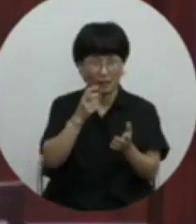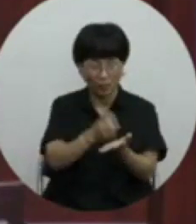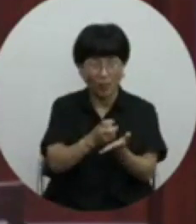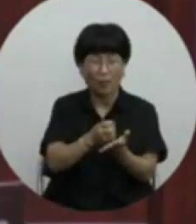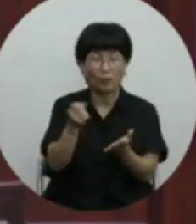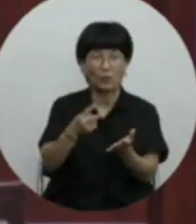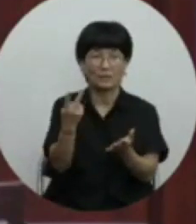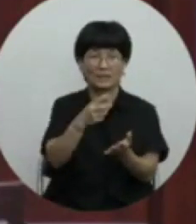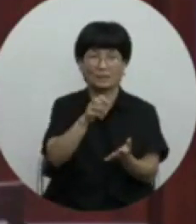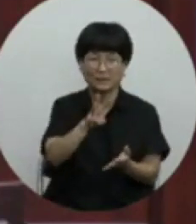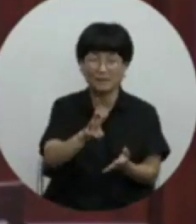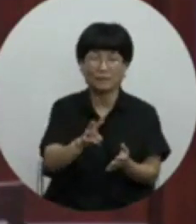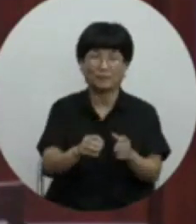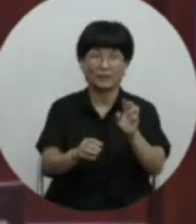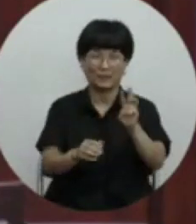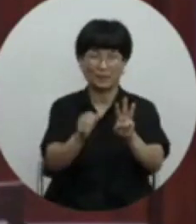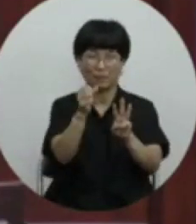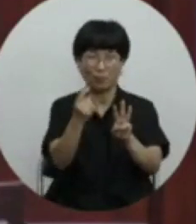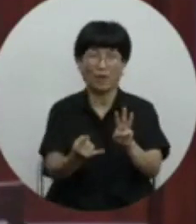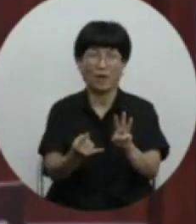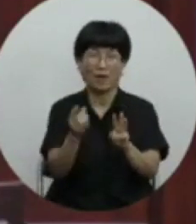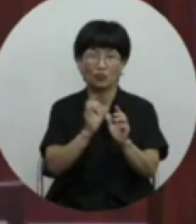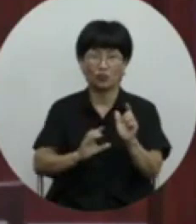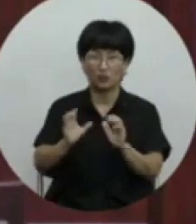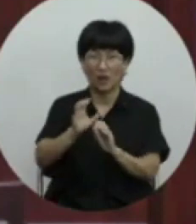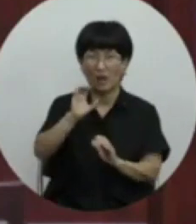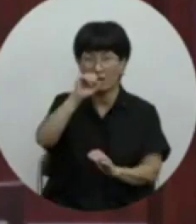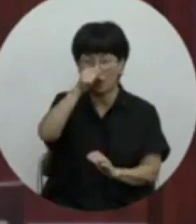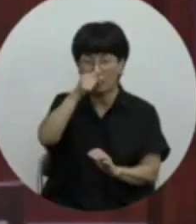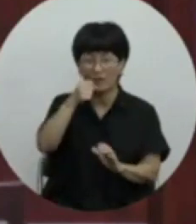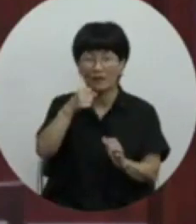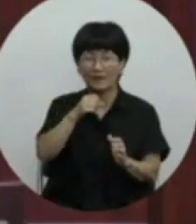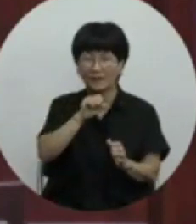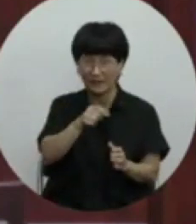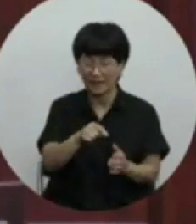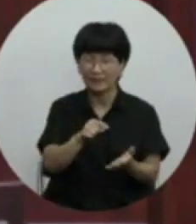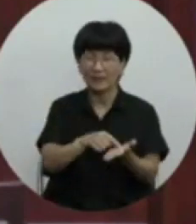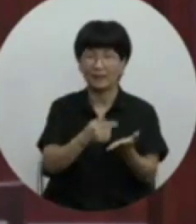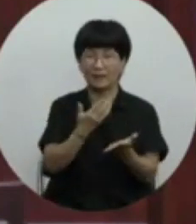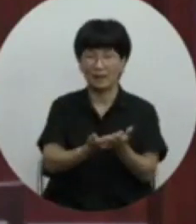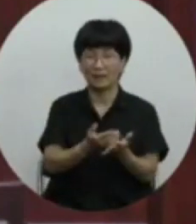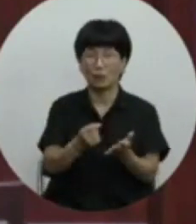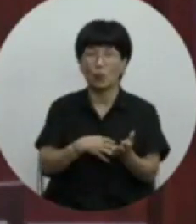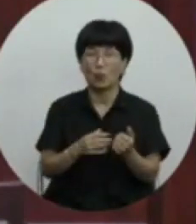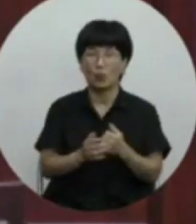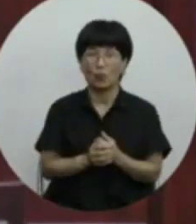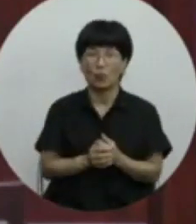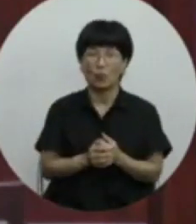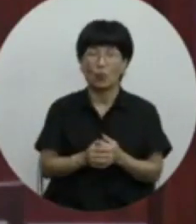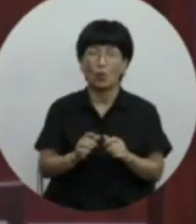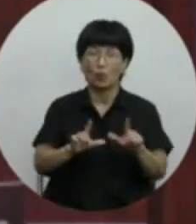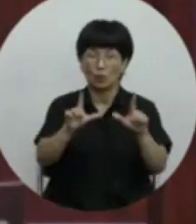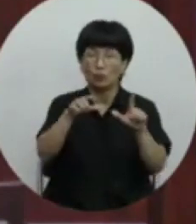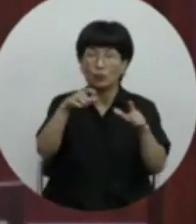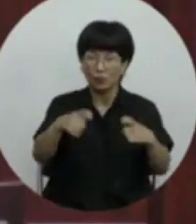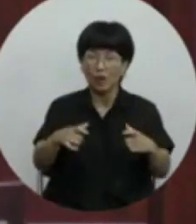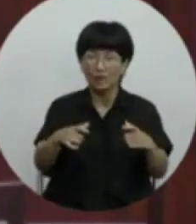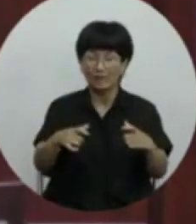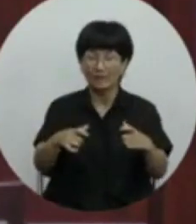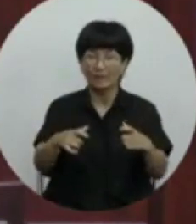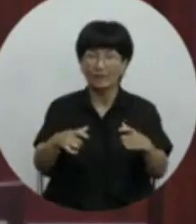2023년도 제3회 추가경정예산안, 경기도 동북권협의회 폐지 등 3건의